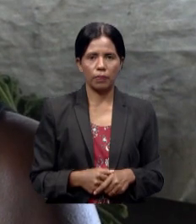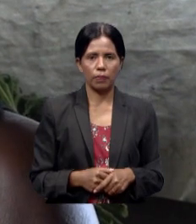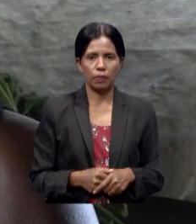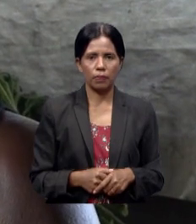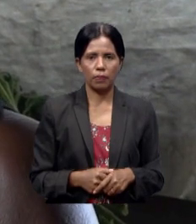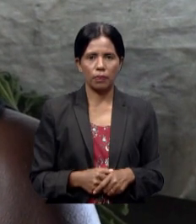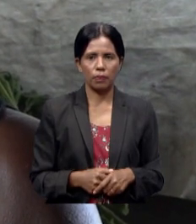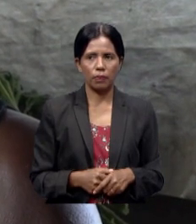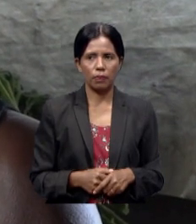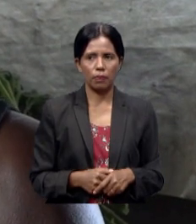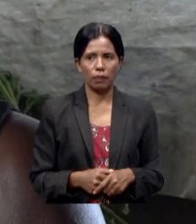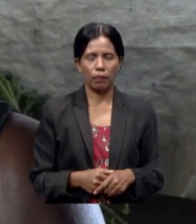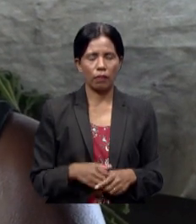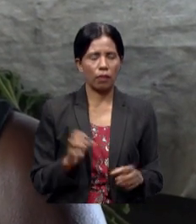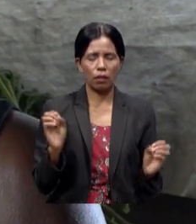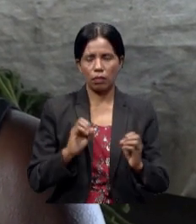Asa konten ti maklai ya.